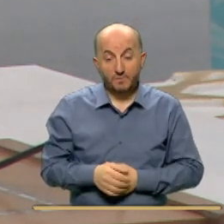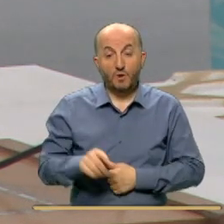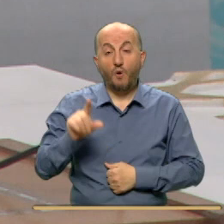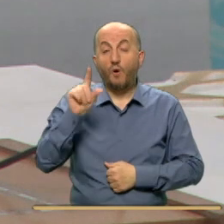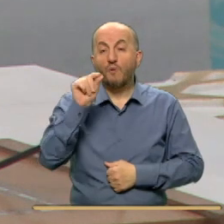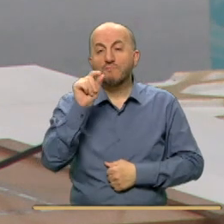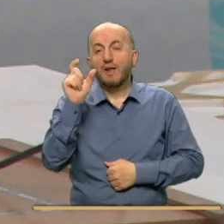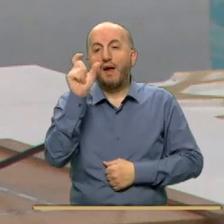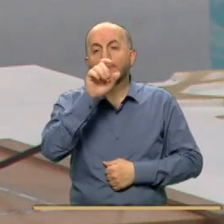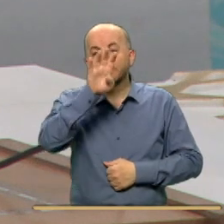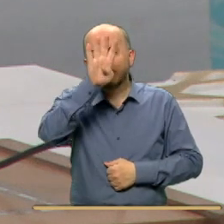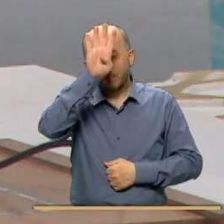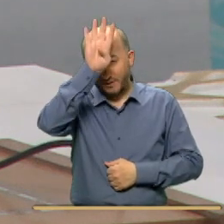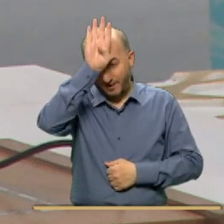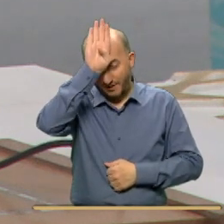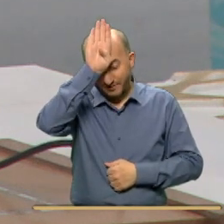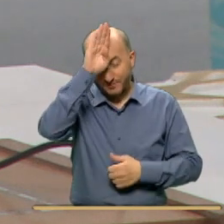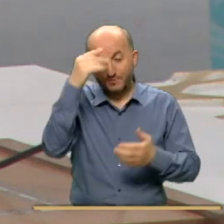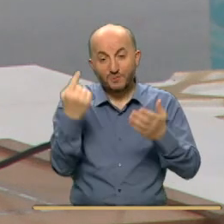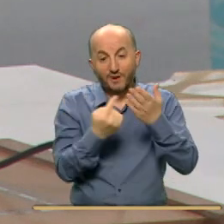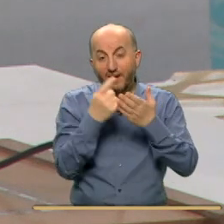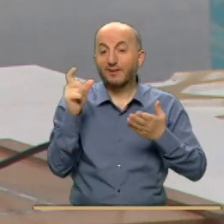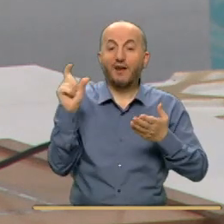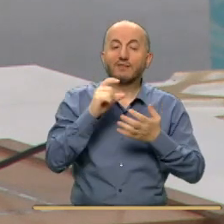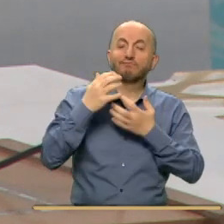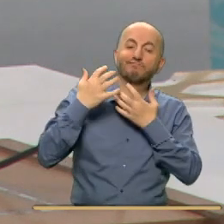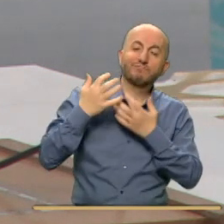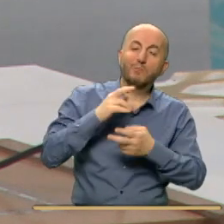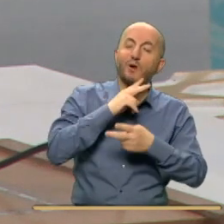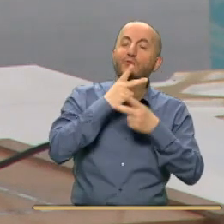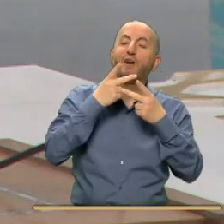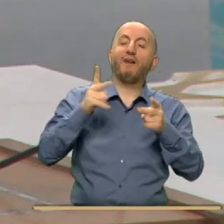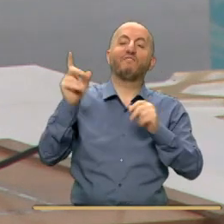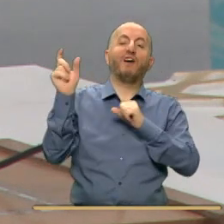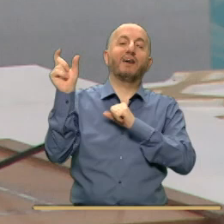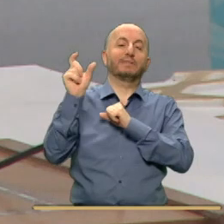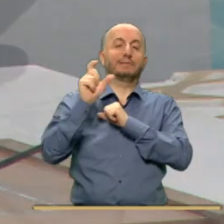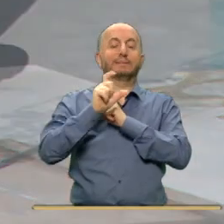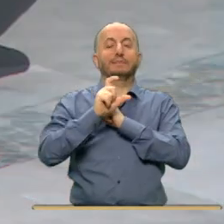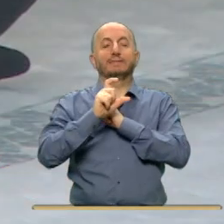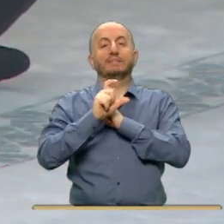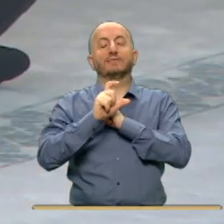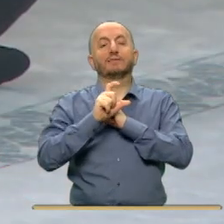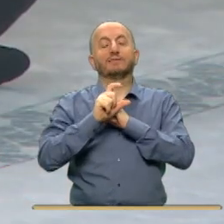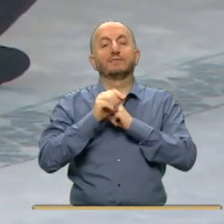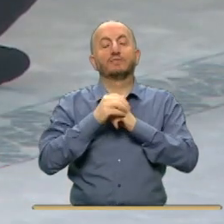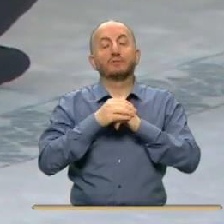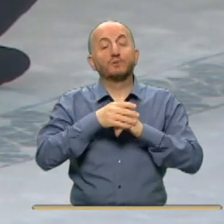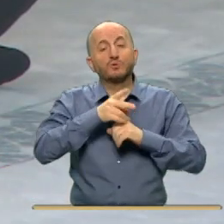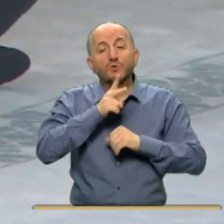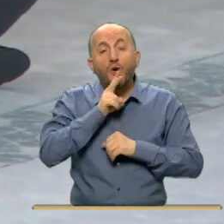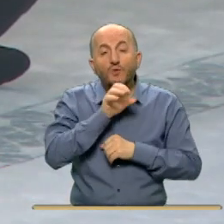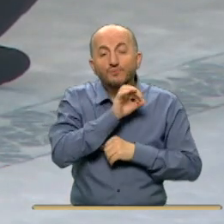11 ayın sultanı, Kur'an ayı, rahmet ve mağfiret ayının